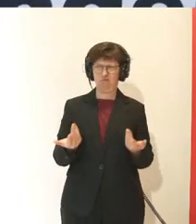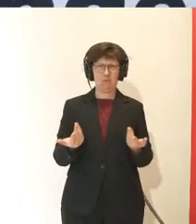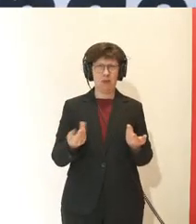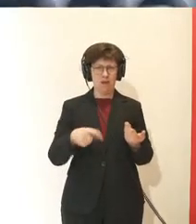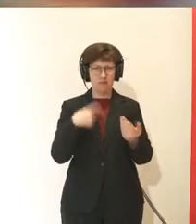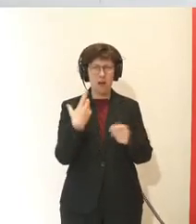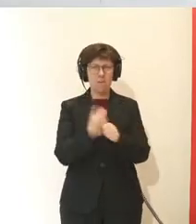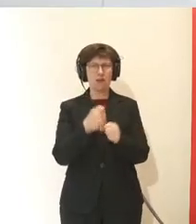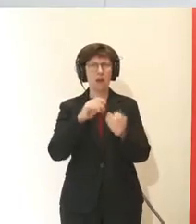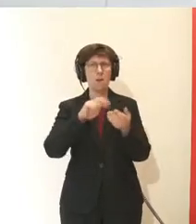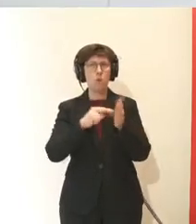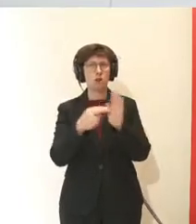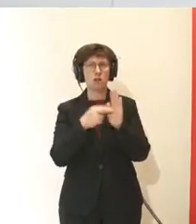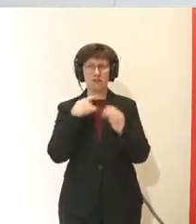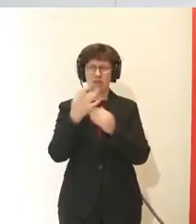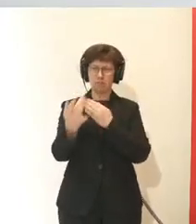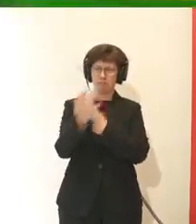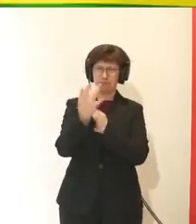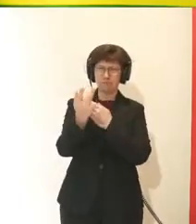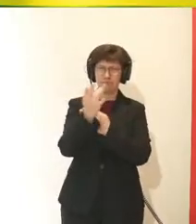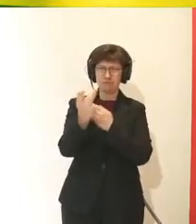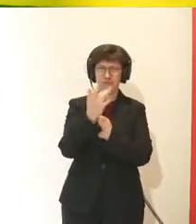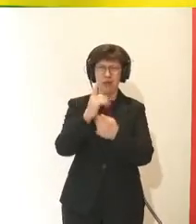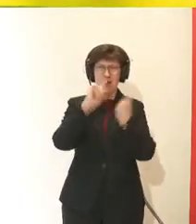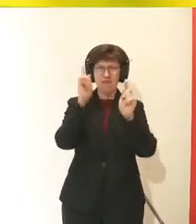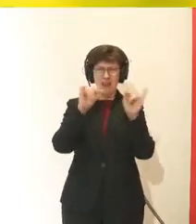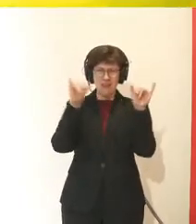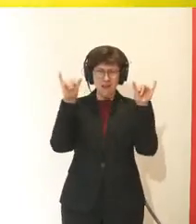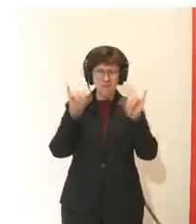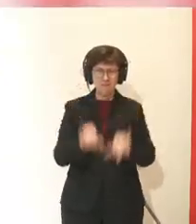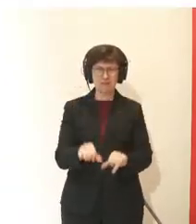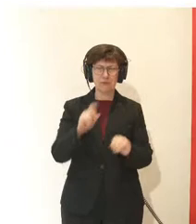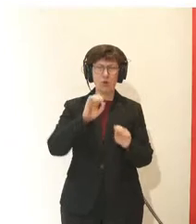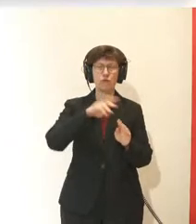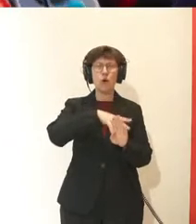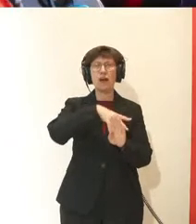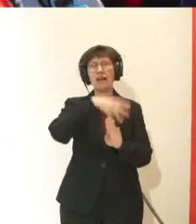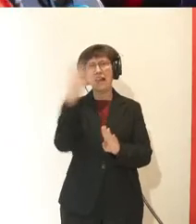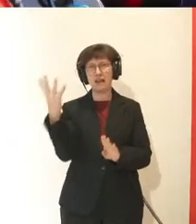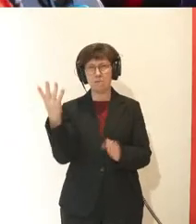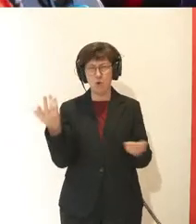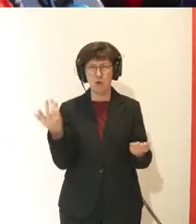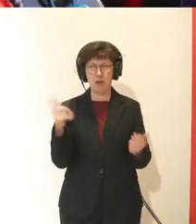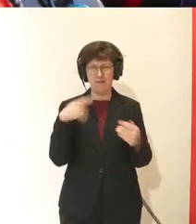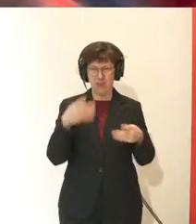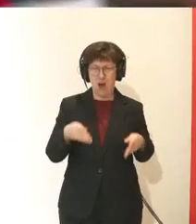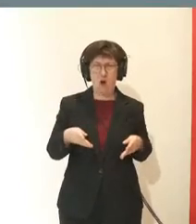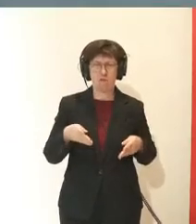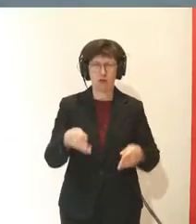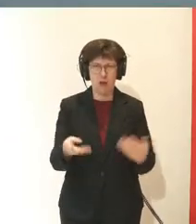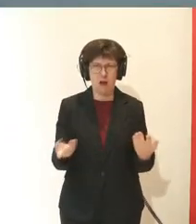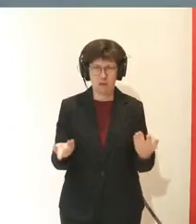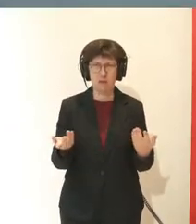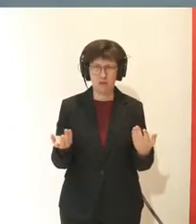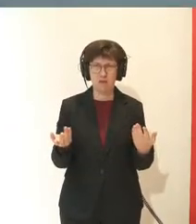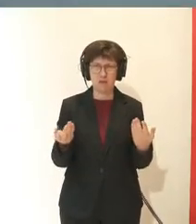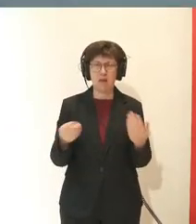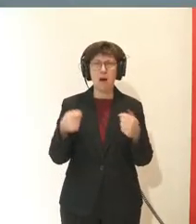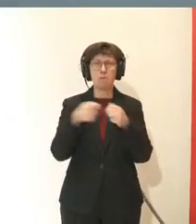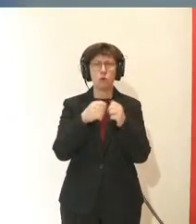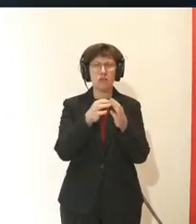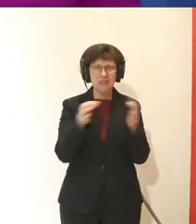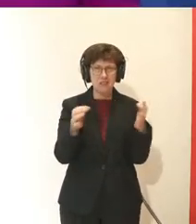bei gegenwind bei schlechtem wetter und für den regenbogen wir dich gehen wir auf die straße in den bundestag